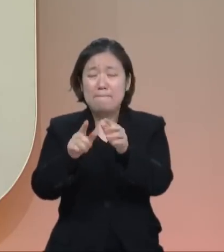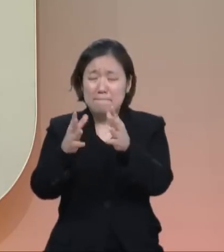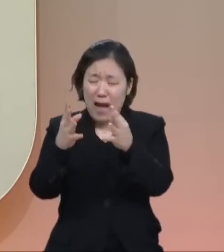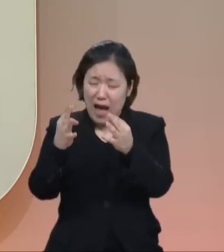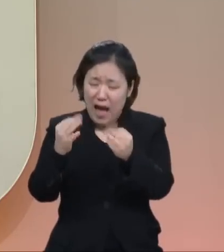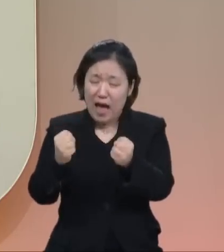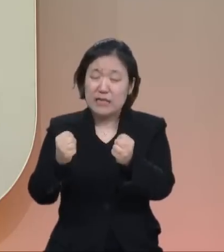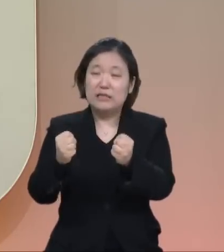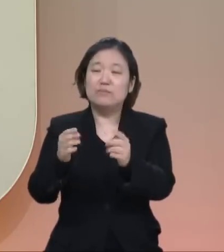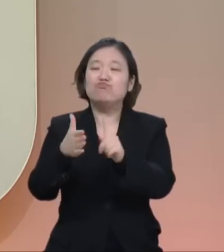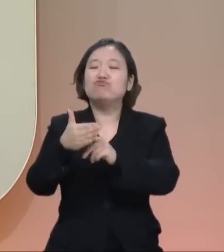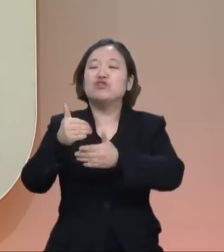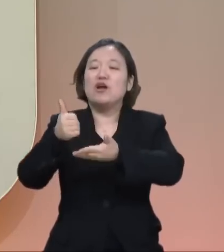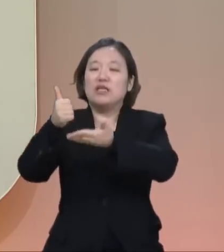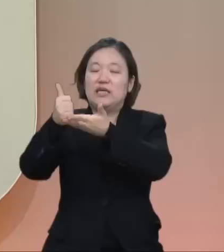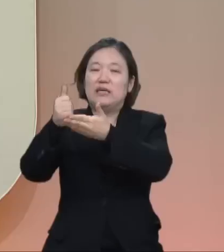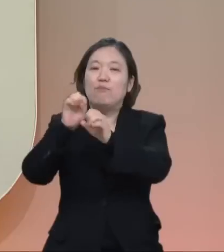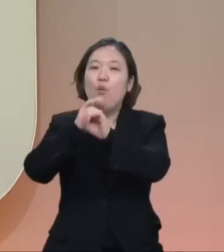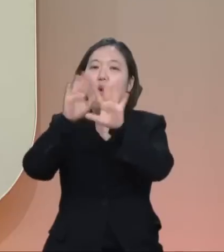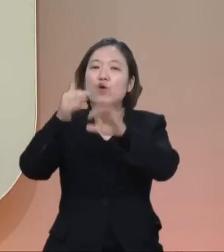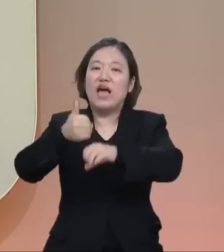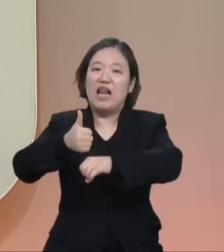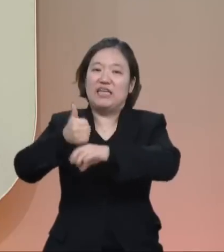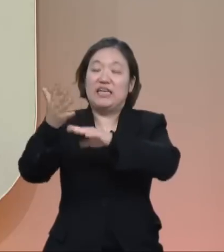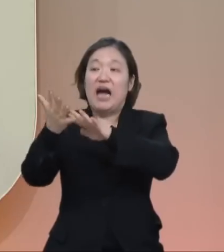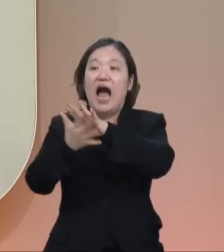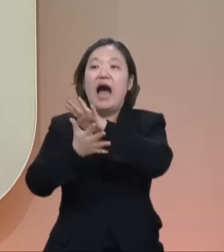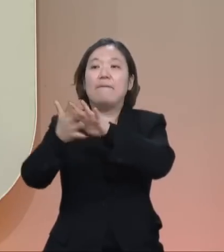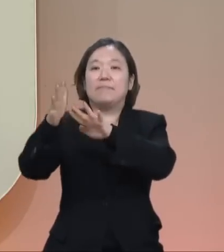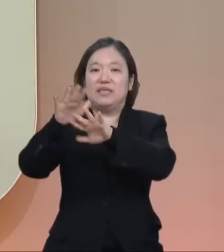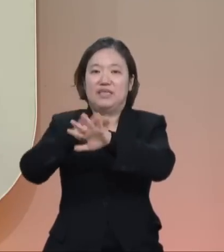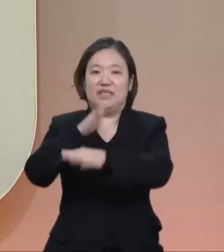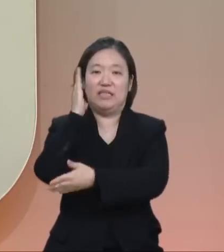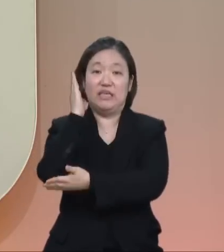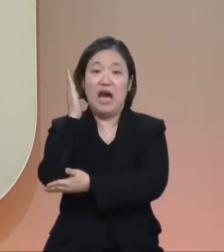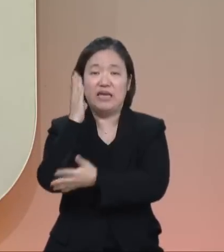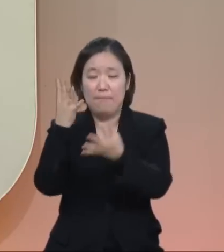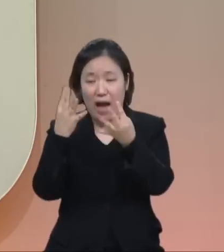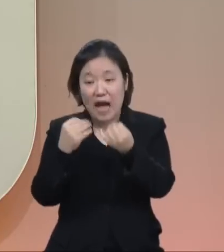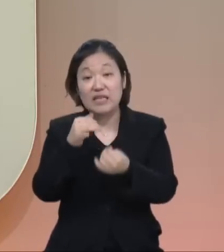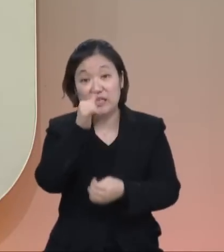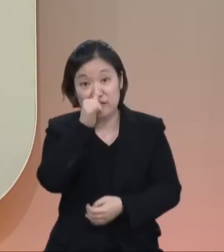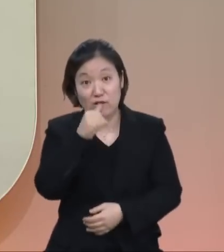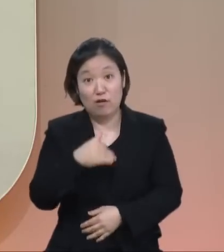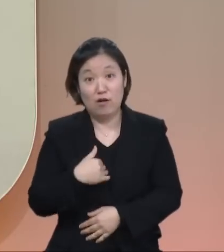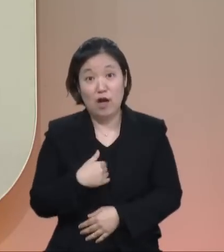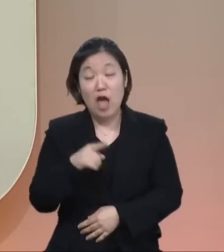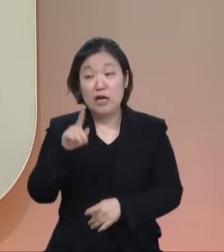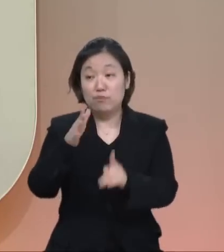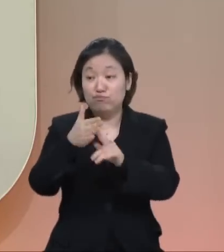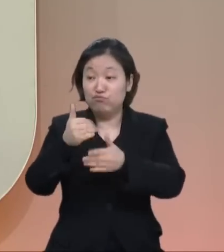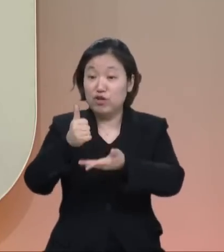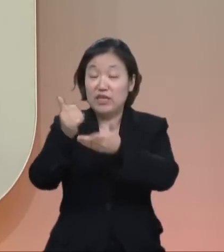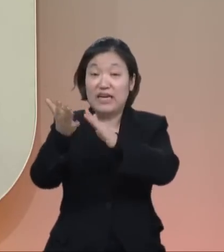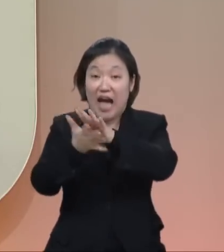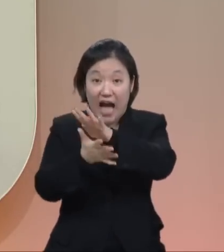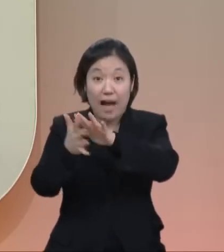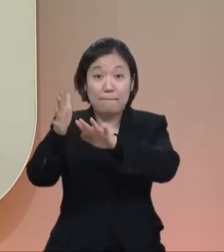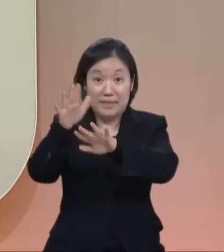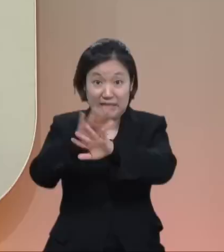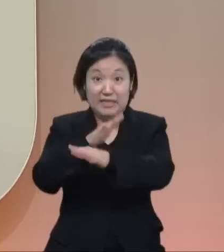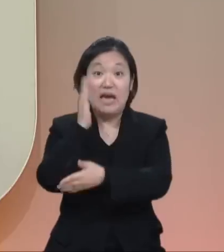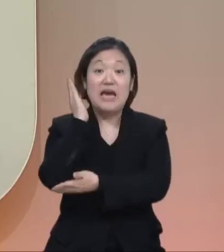있습니다 그래서 심지어 그럼 불보살님들의 그런 값이 이야기를 모아 놓은